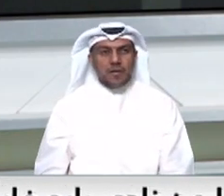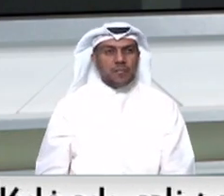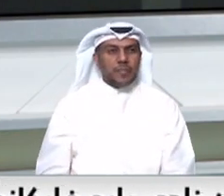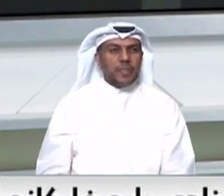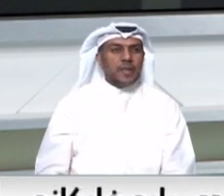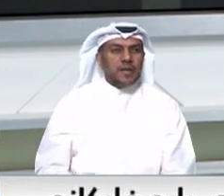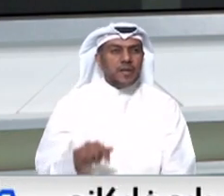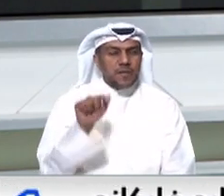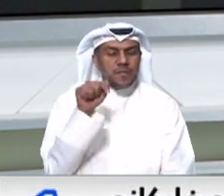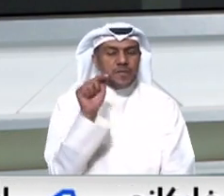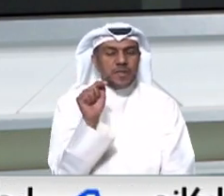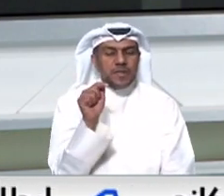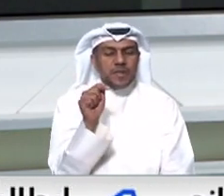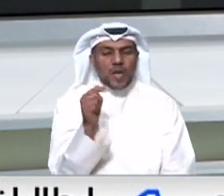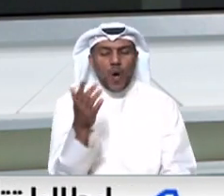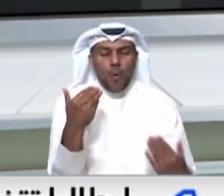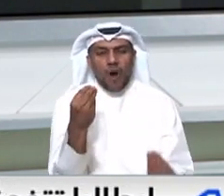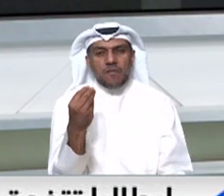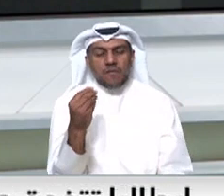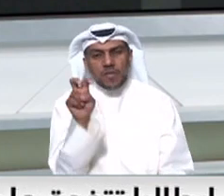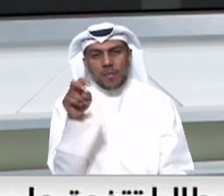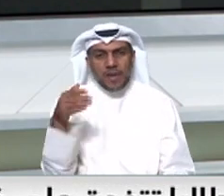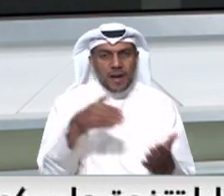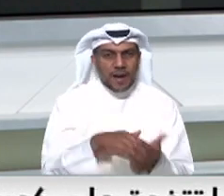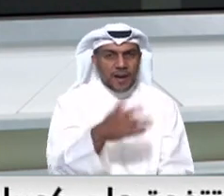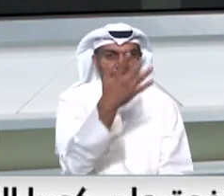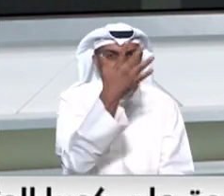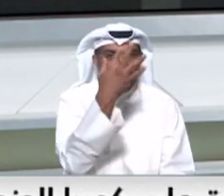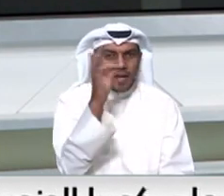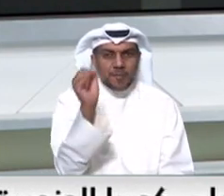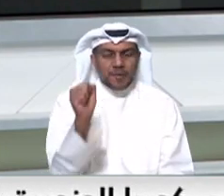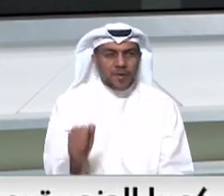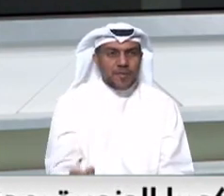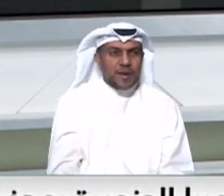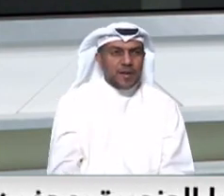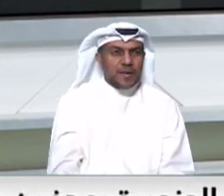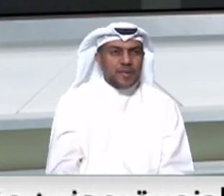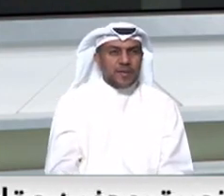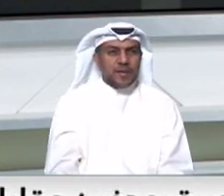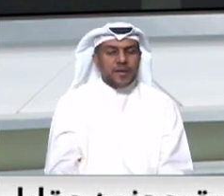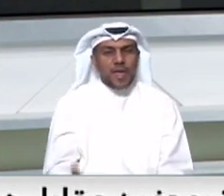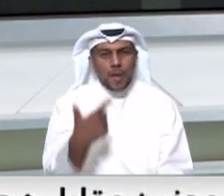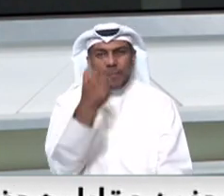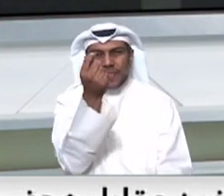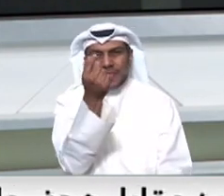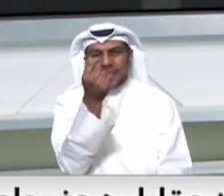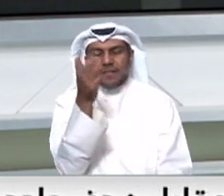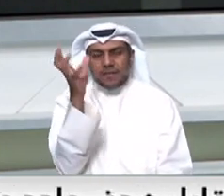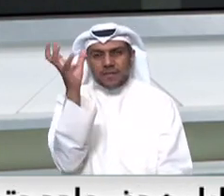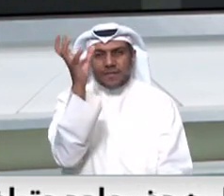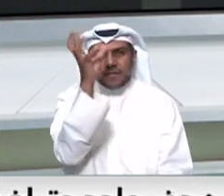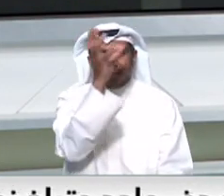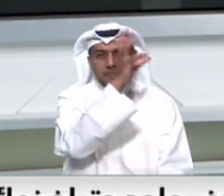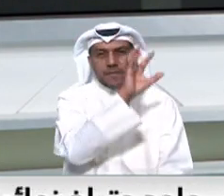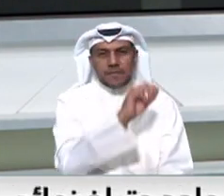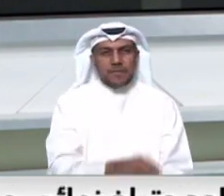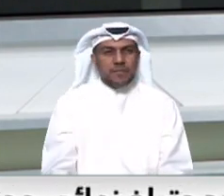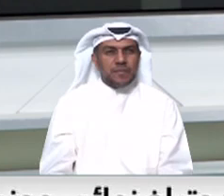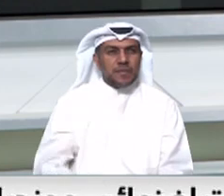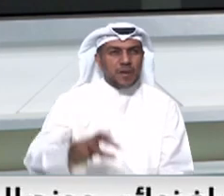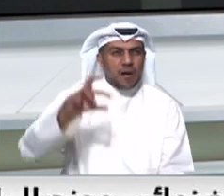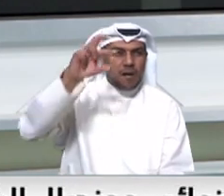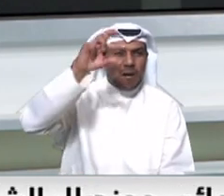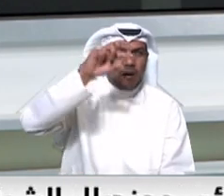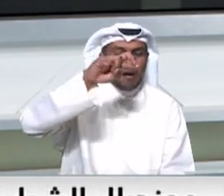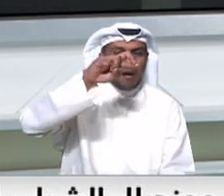خفيفة إلى معتدلة السرعة 8 إلى 35 كيلومتر في الساعة، عبور السحب أيضا راح يكون وارد ومستمر معنا، قد